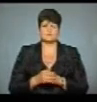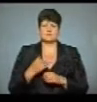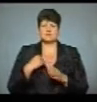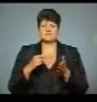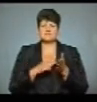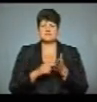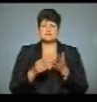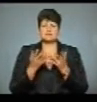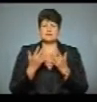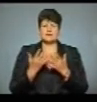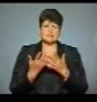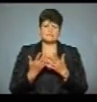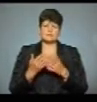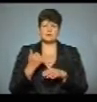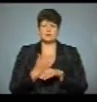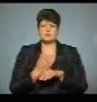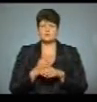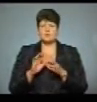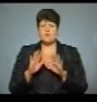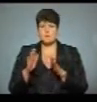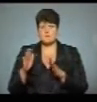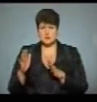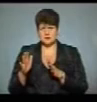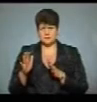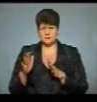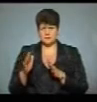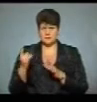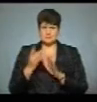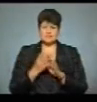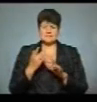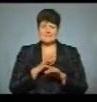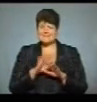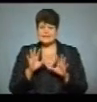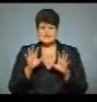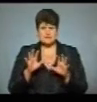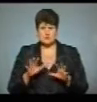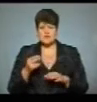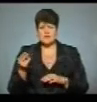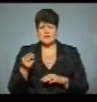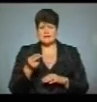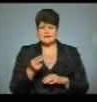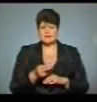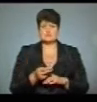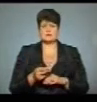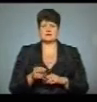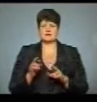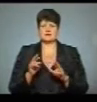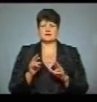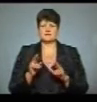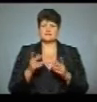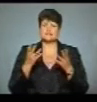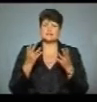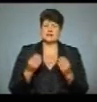відзначаємо кілька ключових проблемних моментів. Насамперед, це незаконна агітація як в день тиші, так і в день